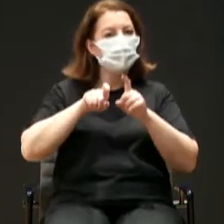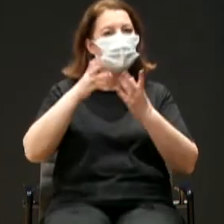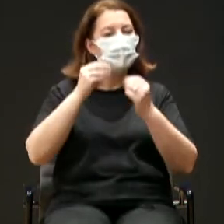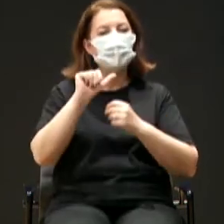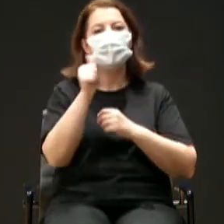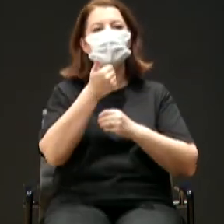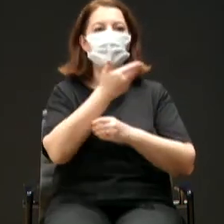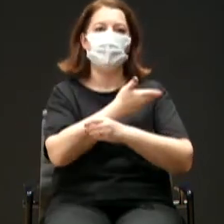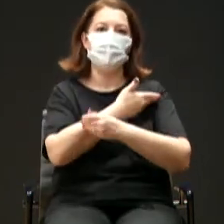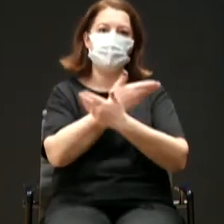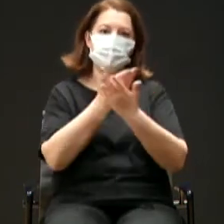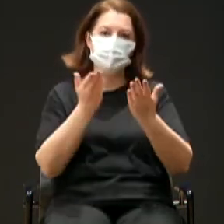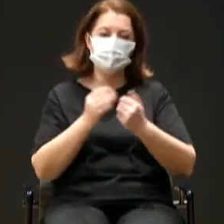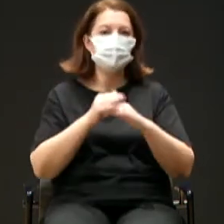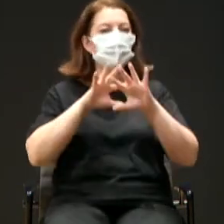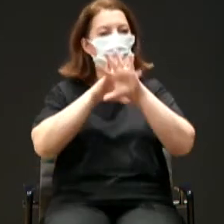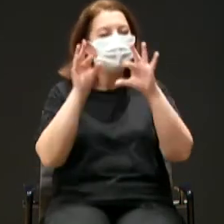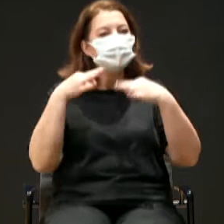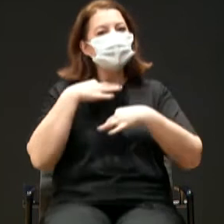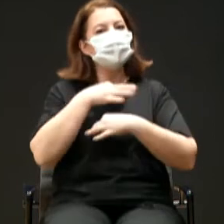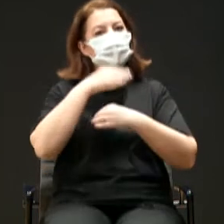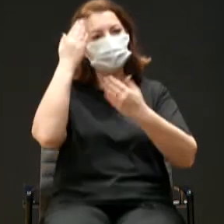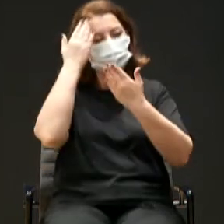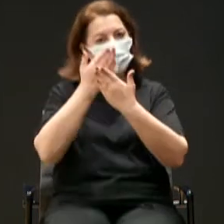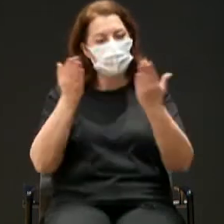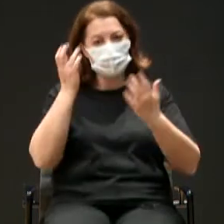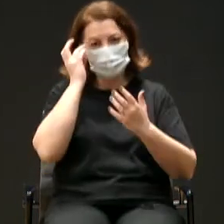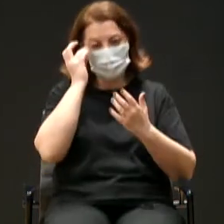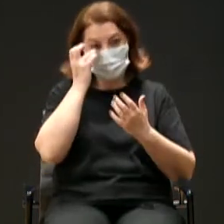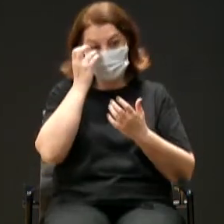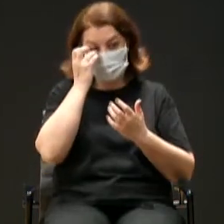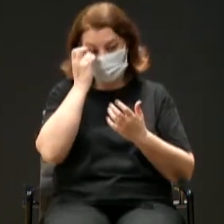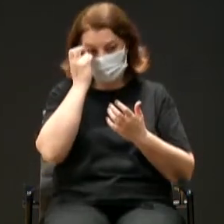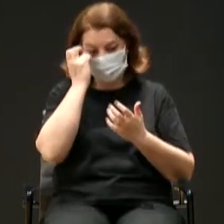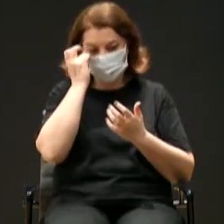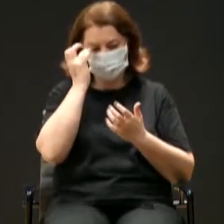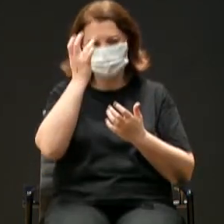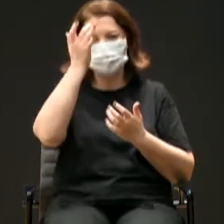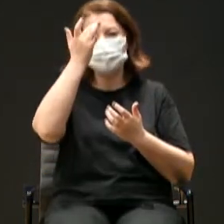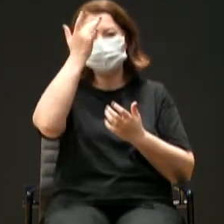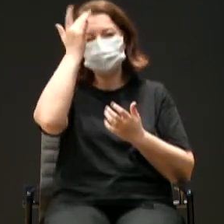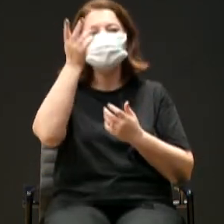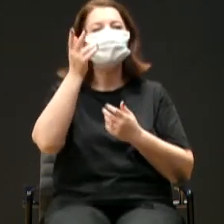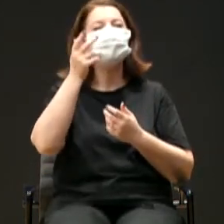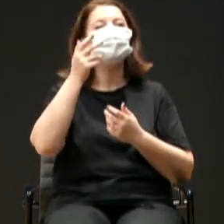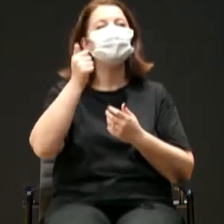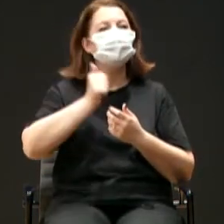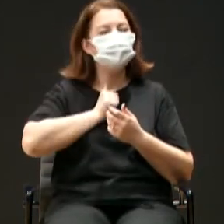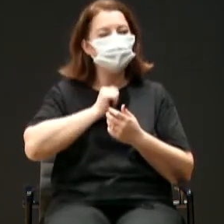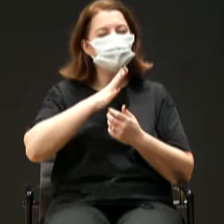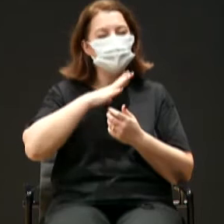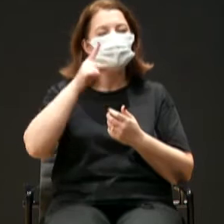değerli vatandaşlarımız, hepinizi saygıyla selamlıyorum. Şehitlerimiz var, şehitlerimize Allah'tan